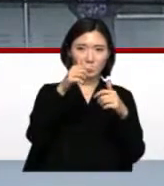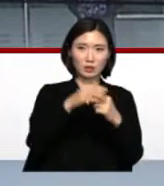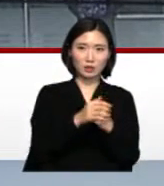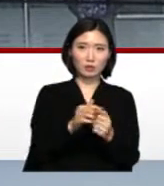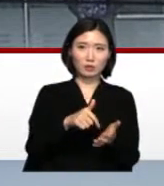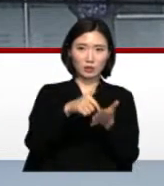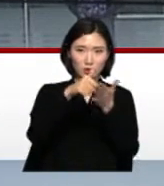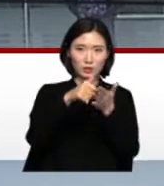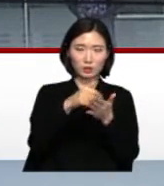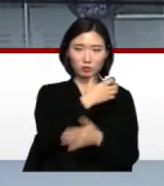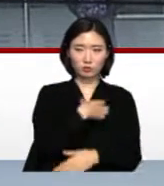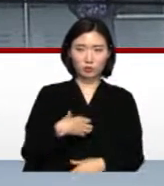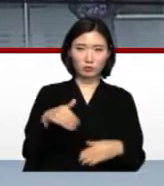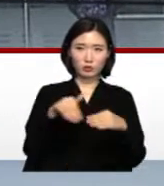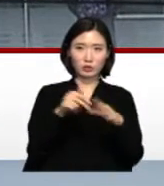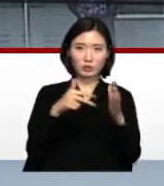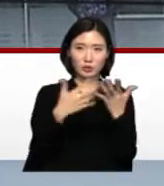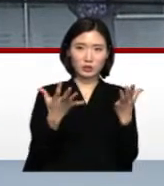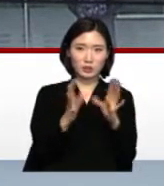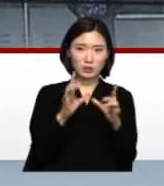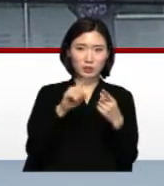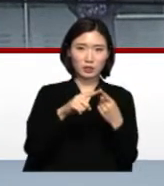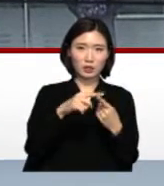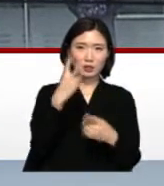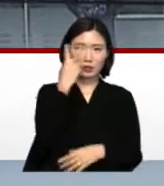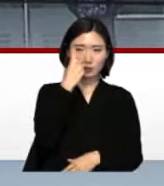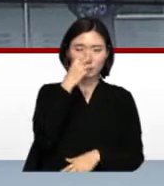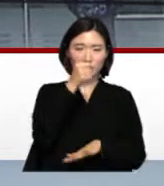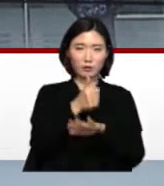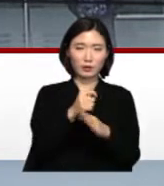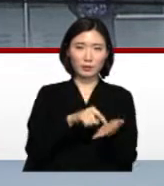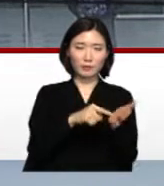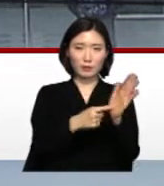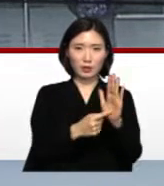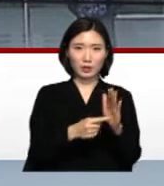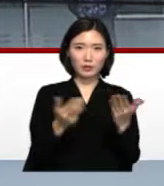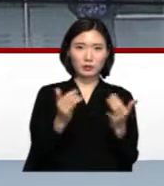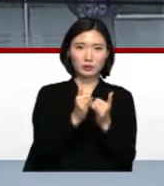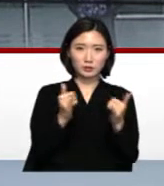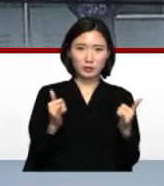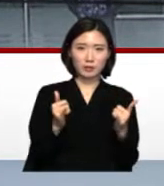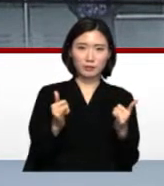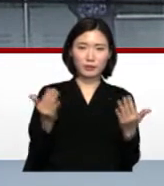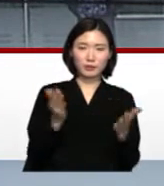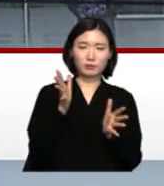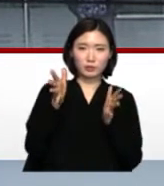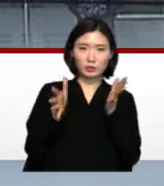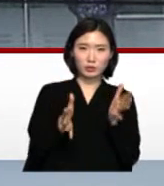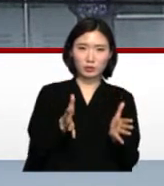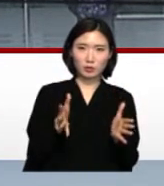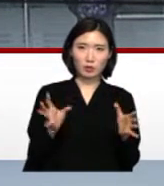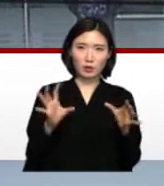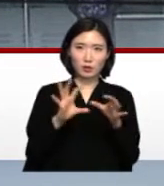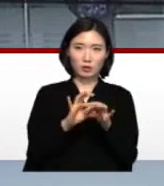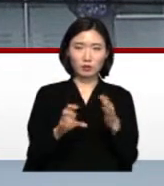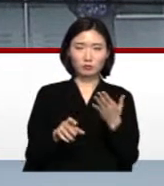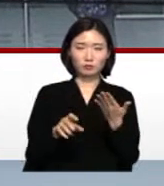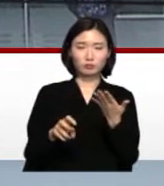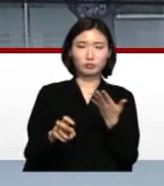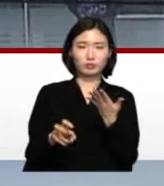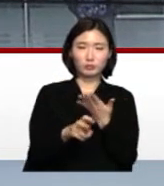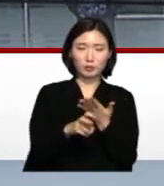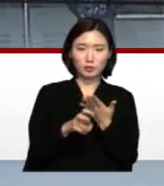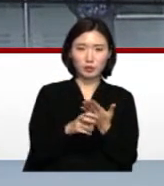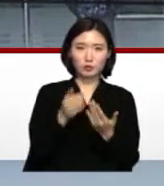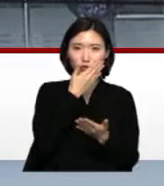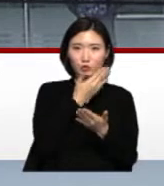광진구청이 광진문화재단에 대한 감사 결과를 발표했습니다. 직원들의 업무 미숙이 관련 부정의 주된 이유였다는